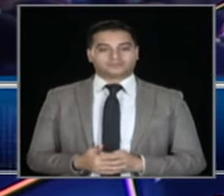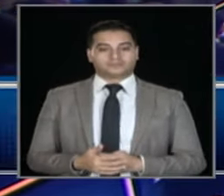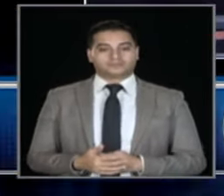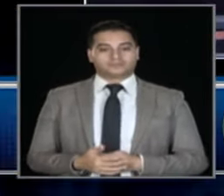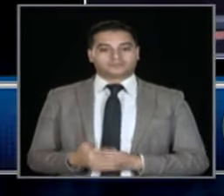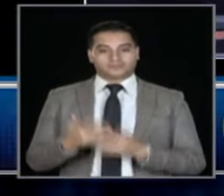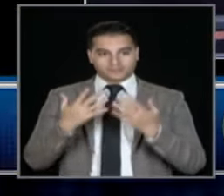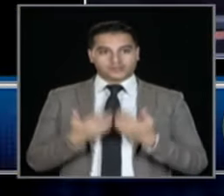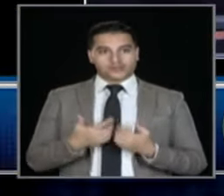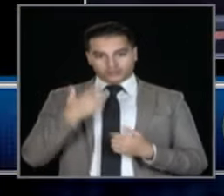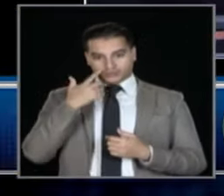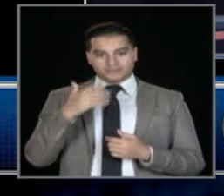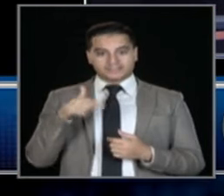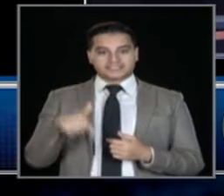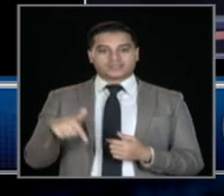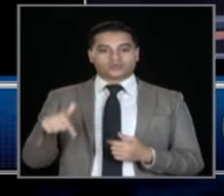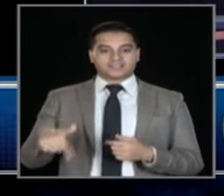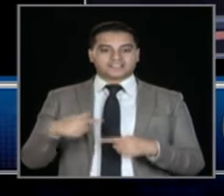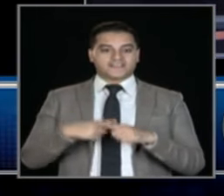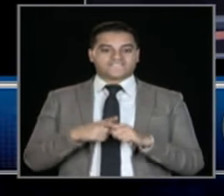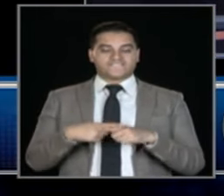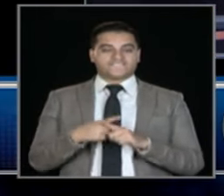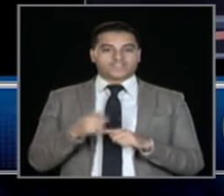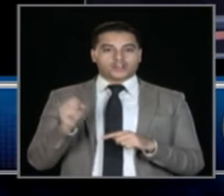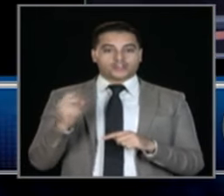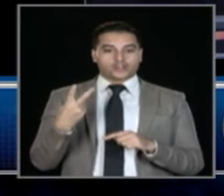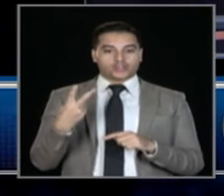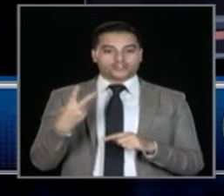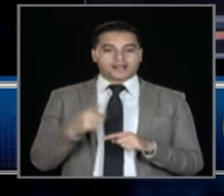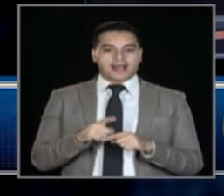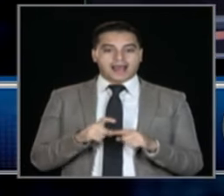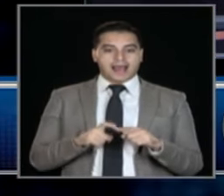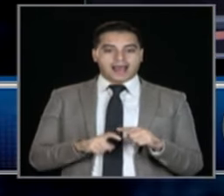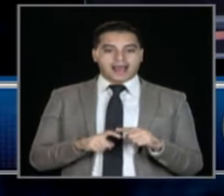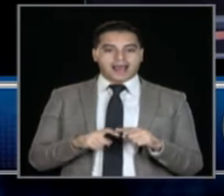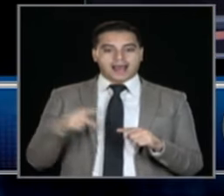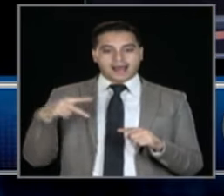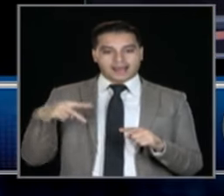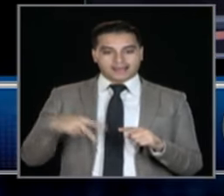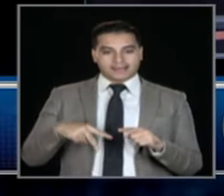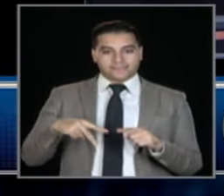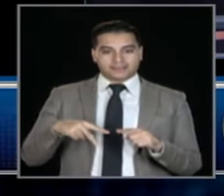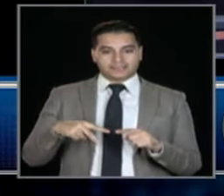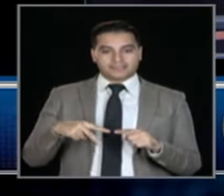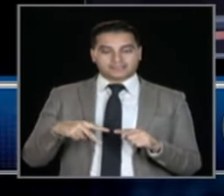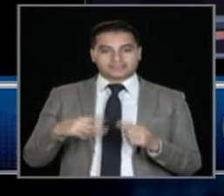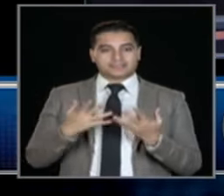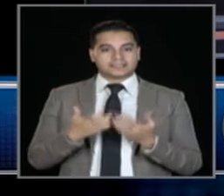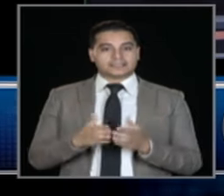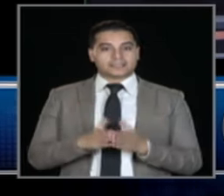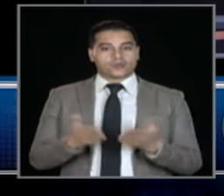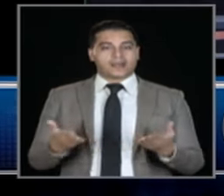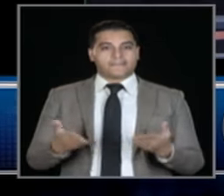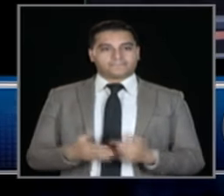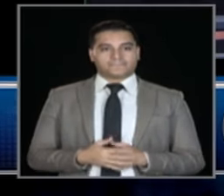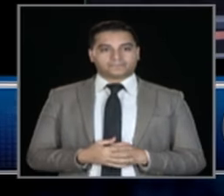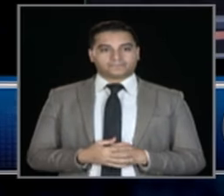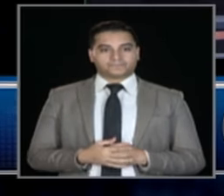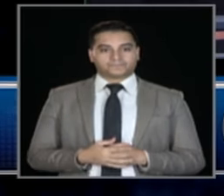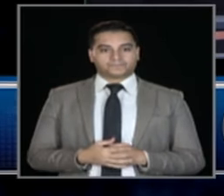حل المسألة الآتية. 66 في 12 على 8 يساوي كام؟